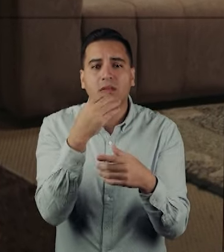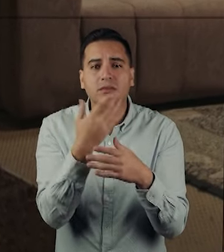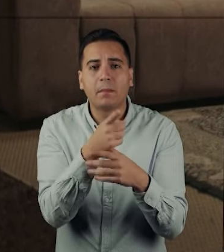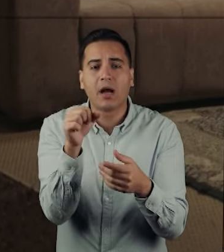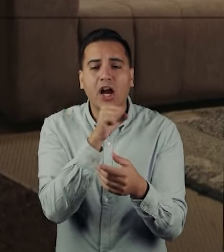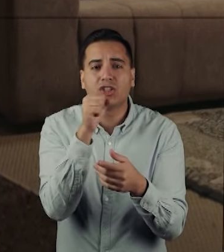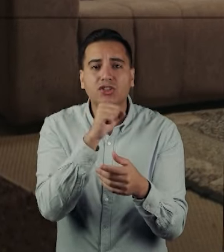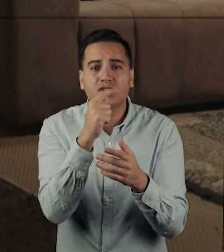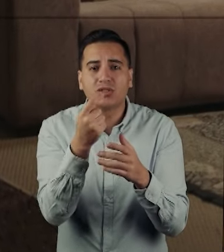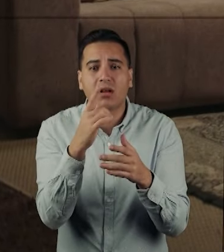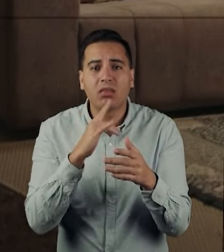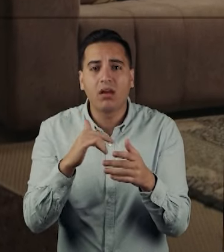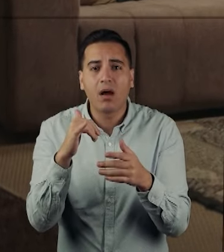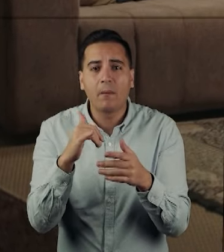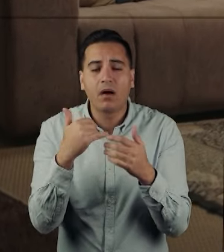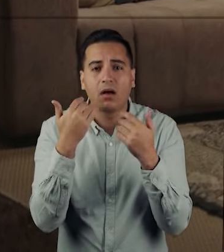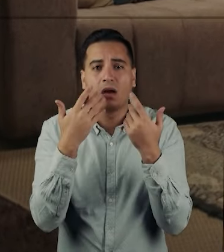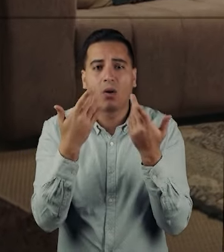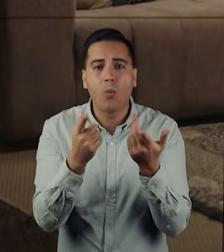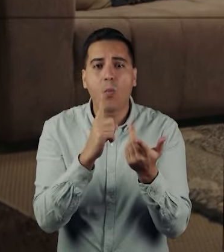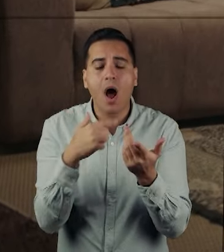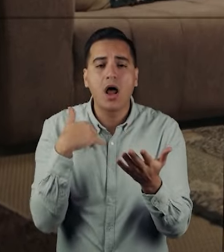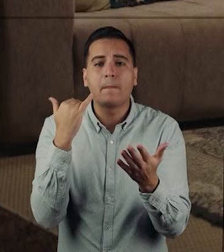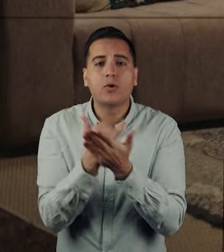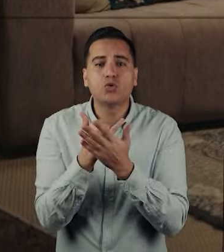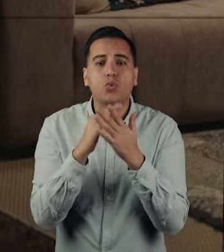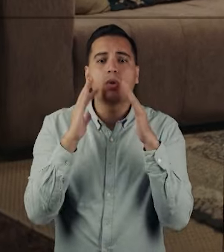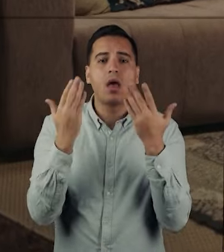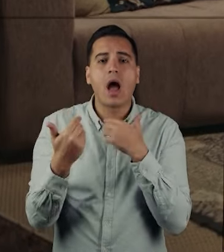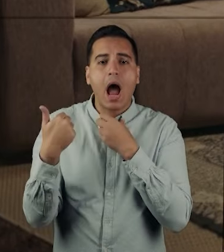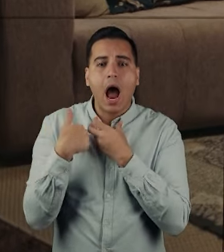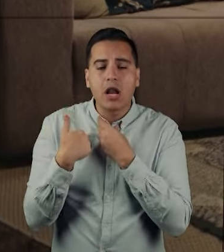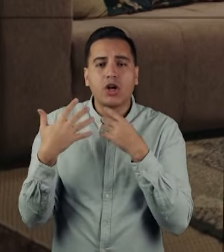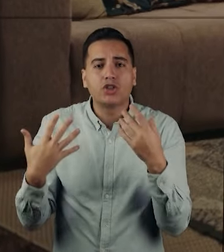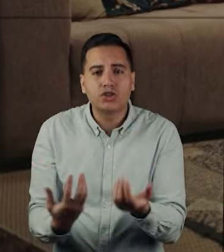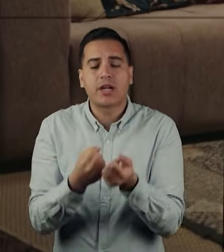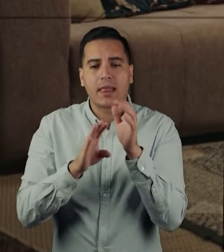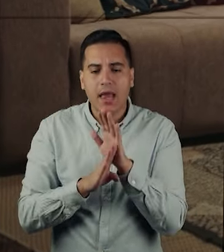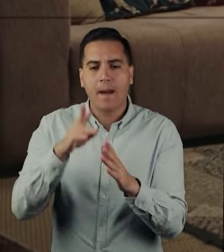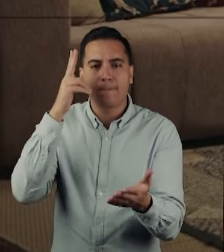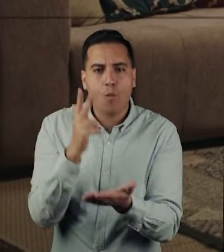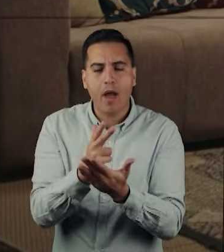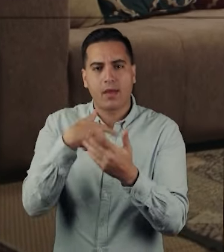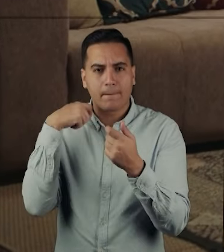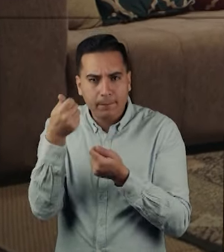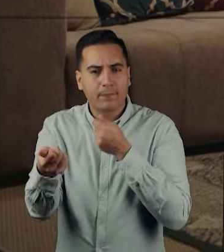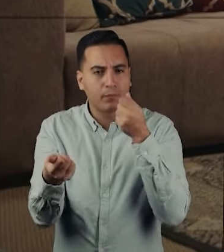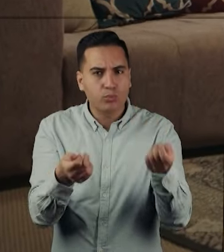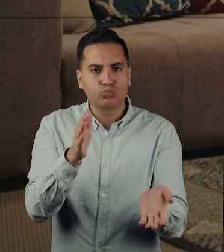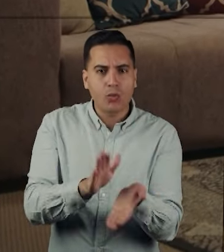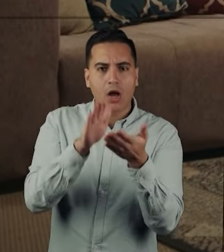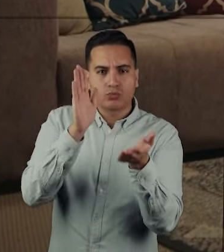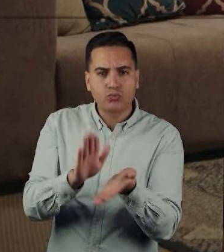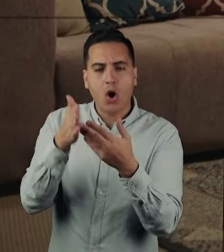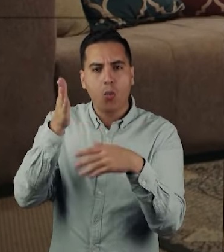هتعومي على عوم وتقولي الكلام الفارغ ده؟ يا ستي انا اللي متحمل قرف المركز كله، انا اللي شايل رواتب المدرسين